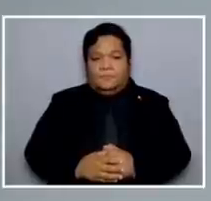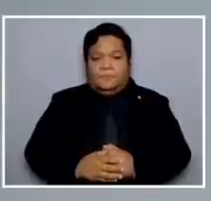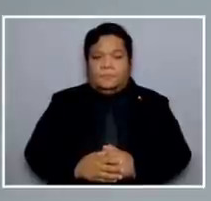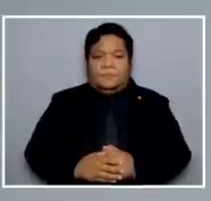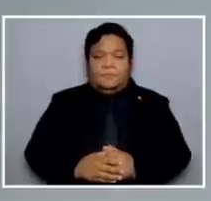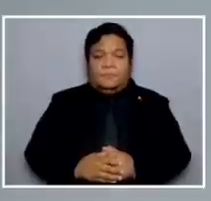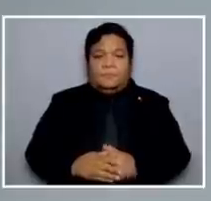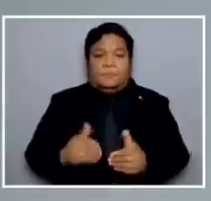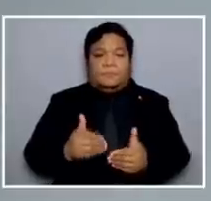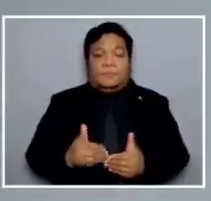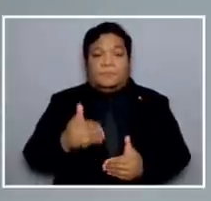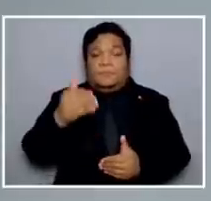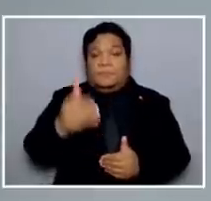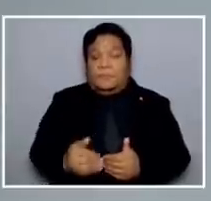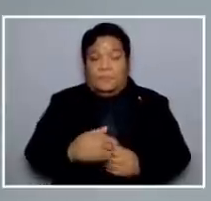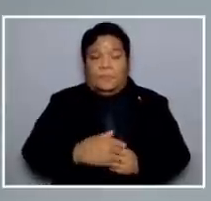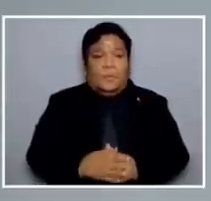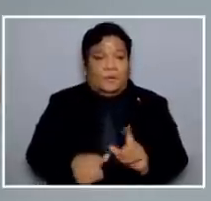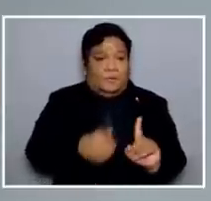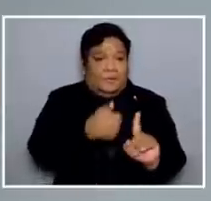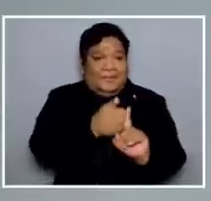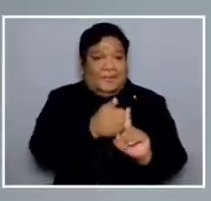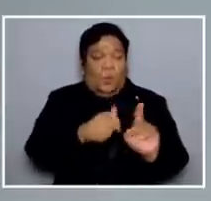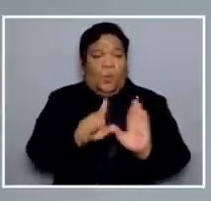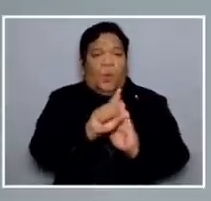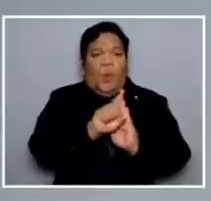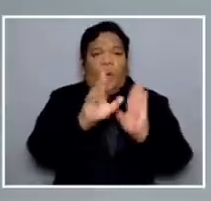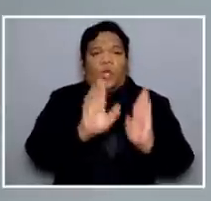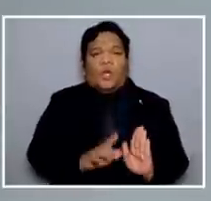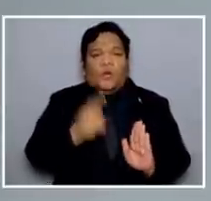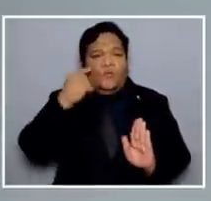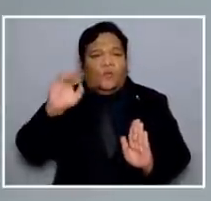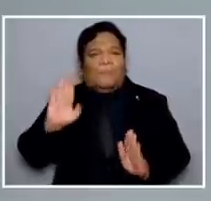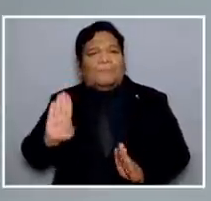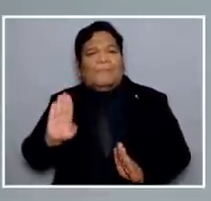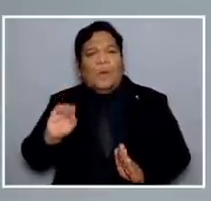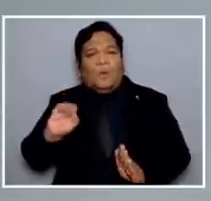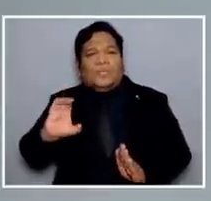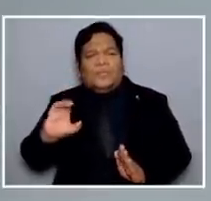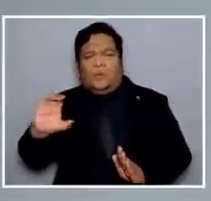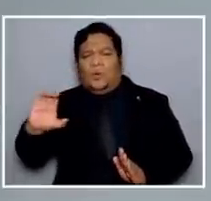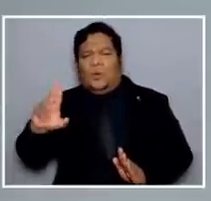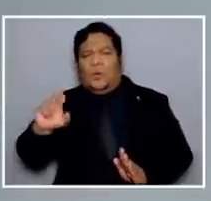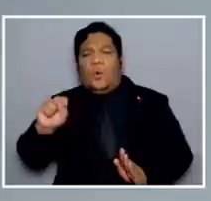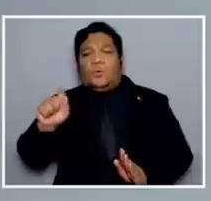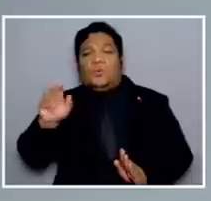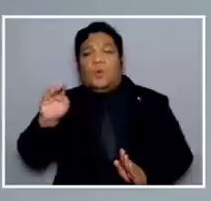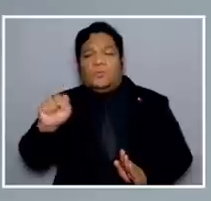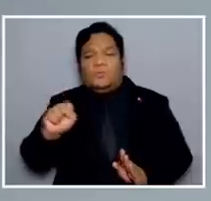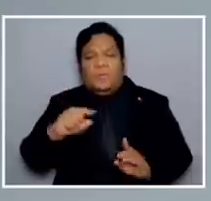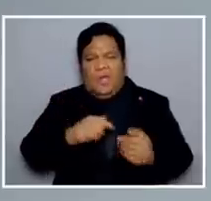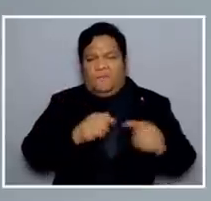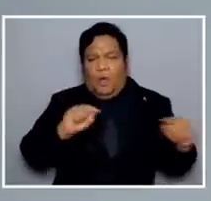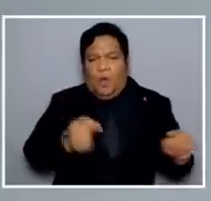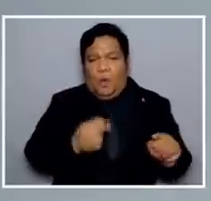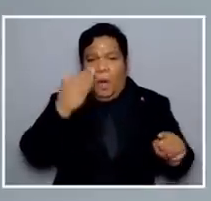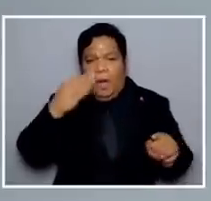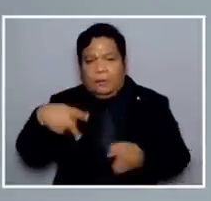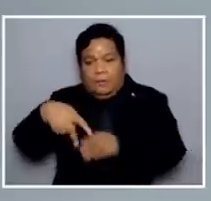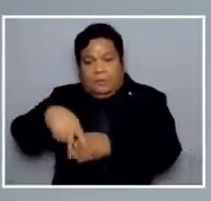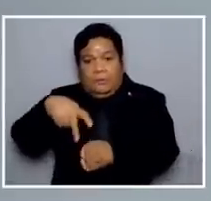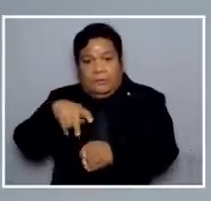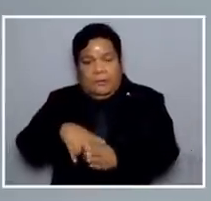Sugatan ng isang abogado ng Bureau of Customs ng tambangan ng riding in tandem sa Macapagal Boulevard sa Pasay City